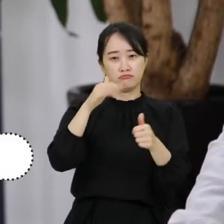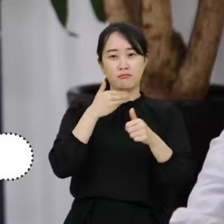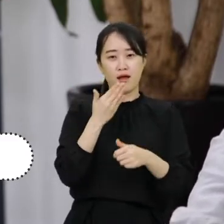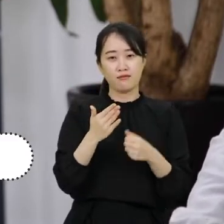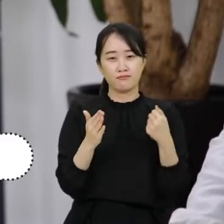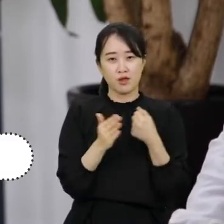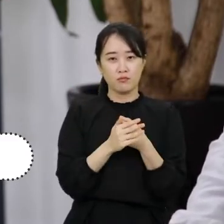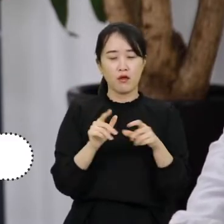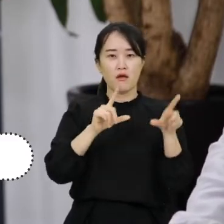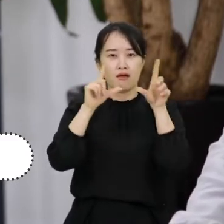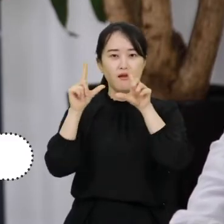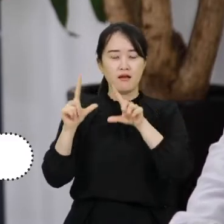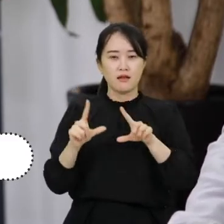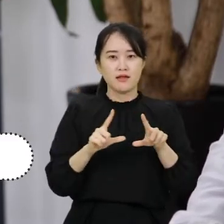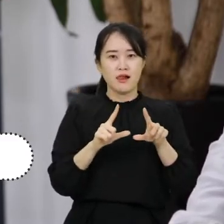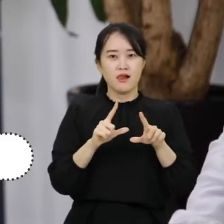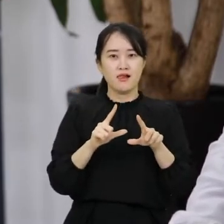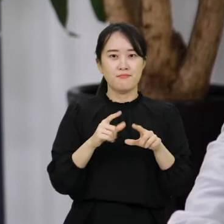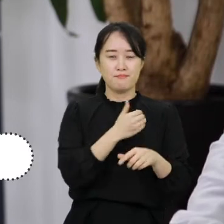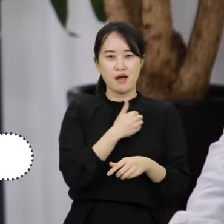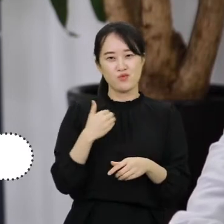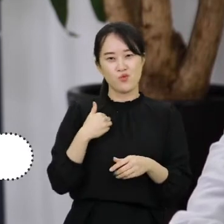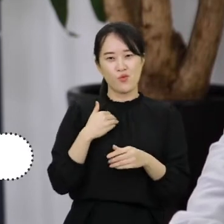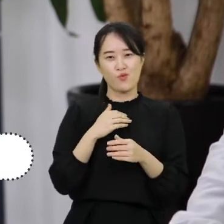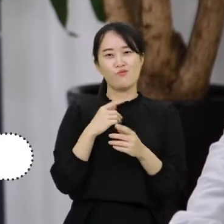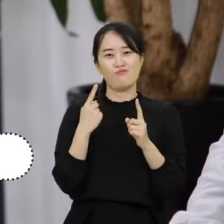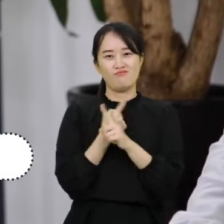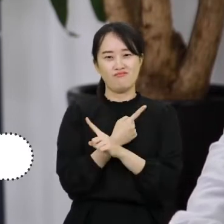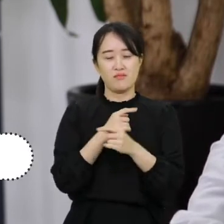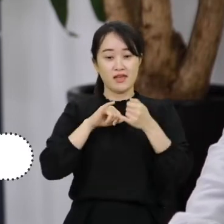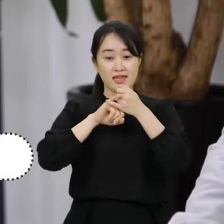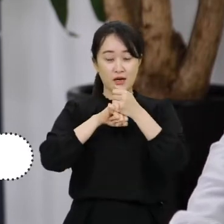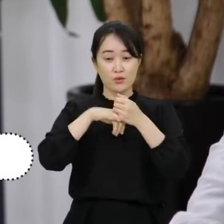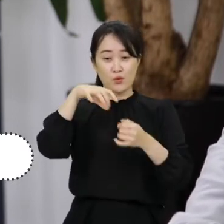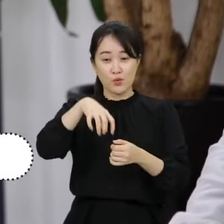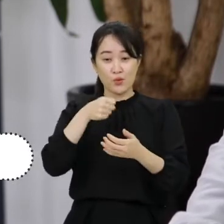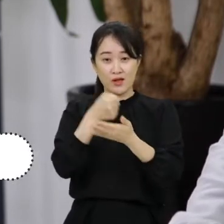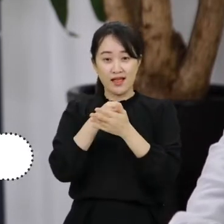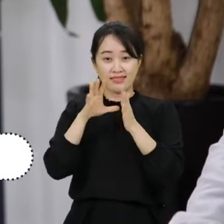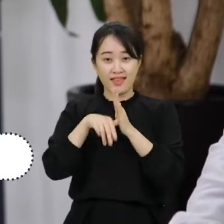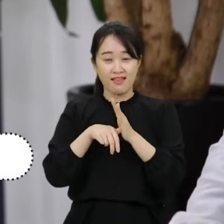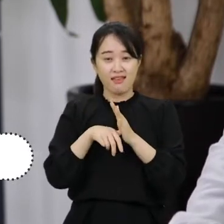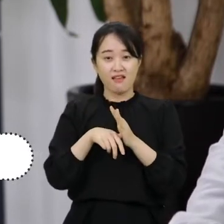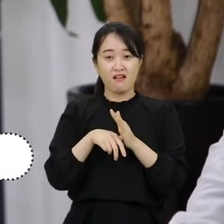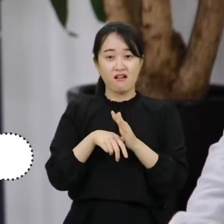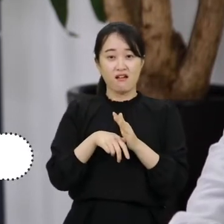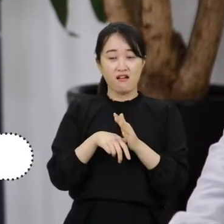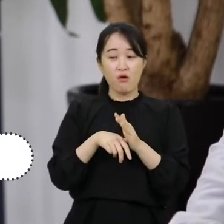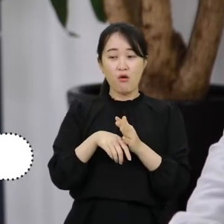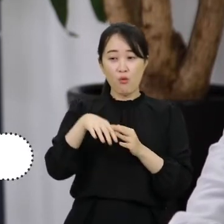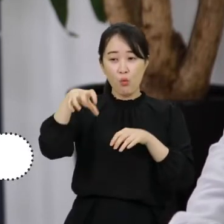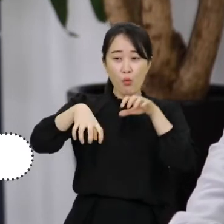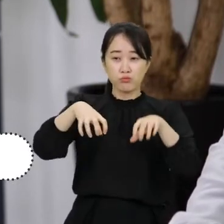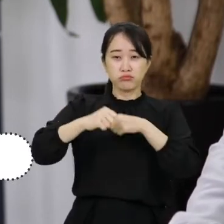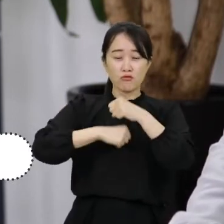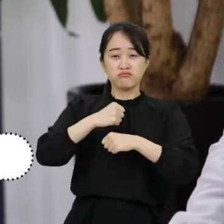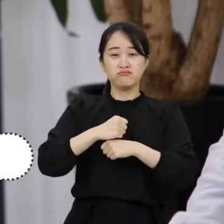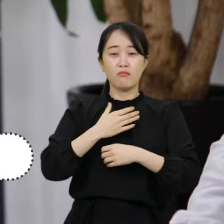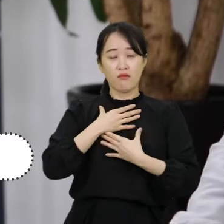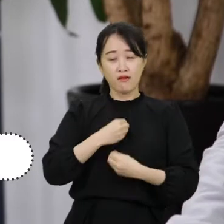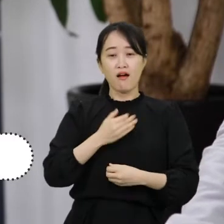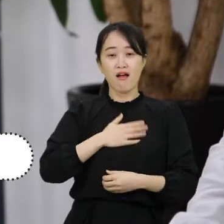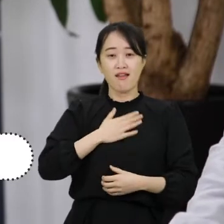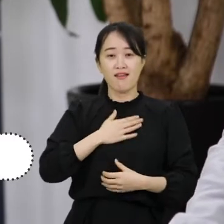때문에 삶의 질이 굉장히 많이 달라진 거죠. 약속을 정함에 있어서도 거기로 가면 돼? 그럼 글로 갈게 라고 이렇게 할